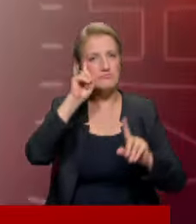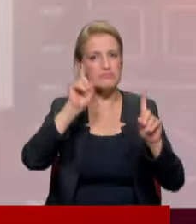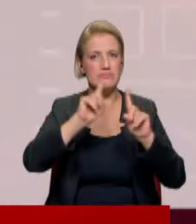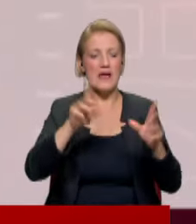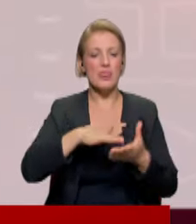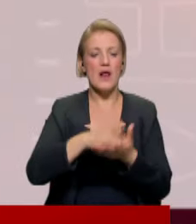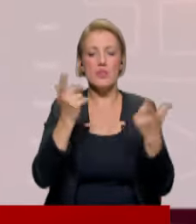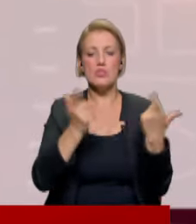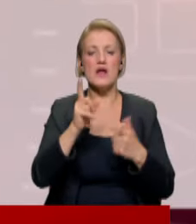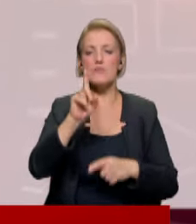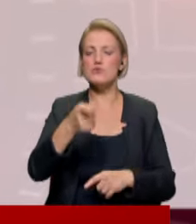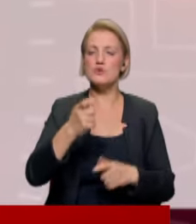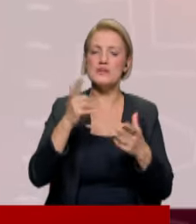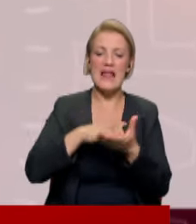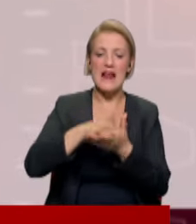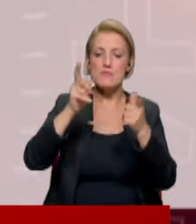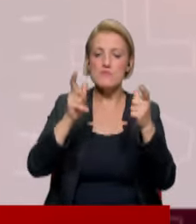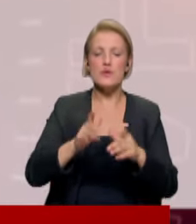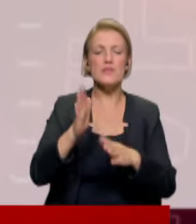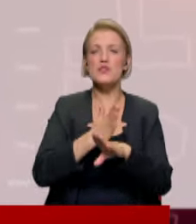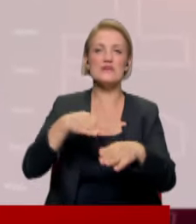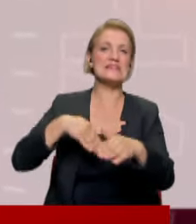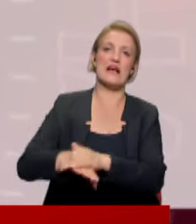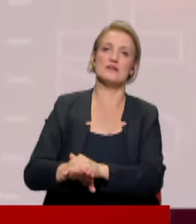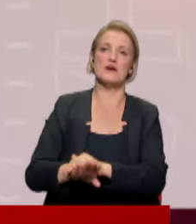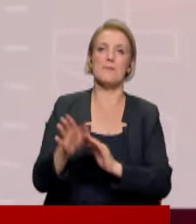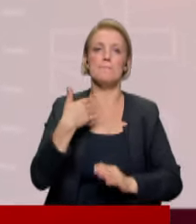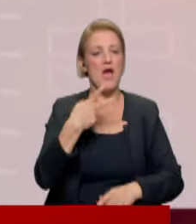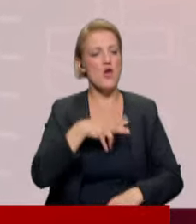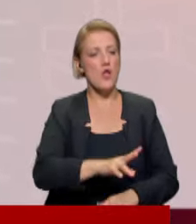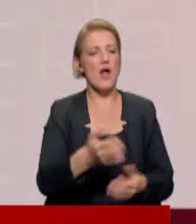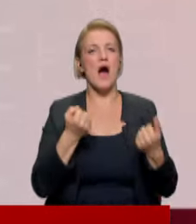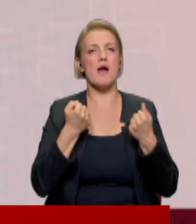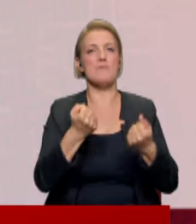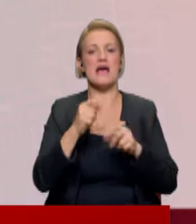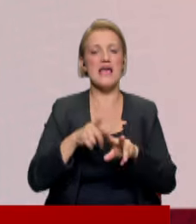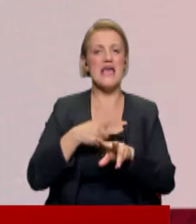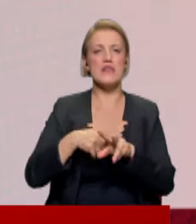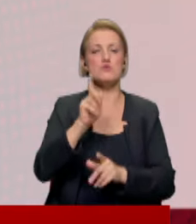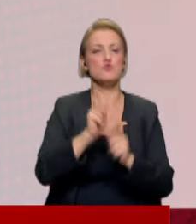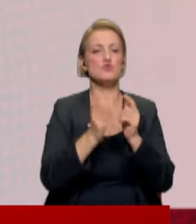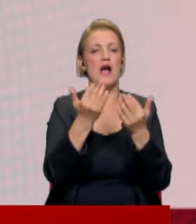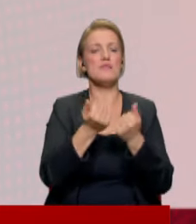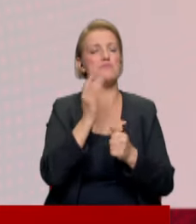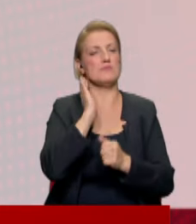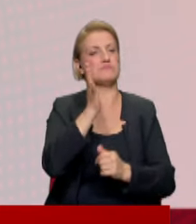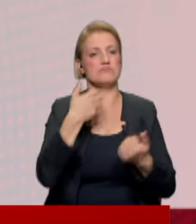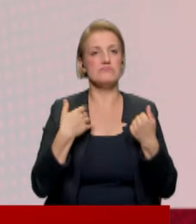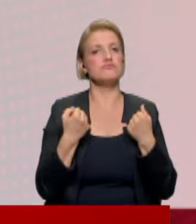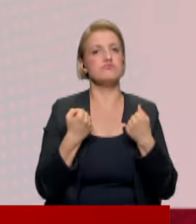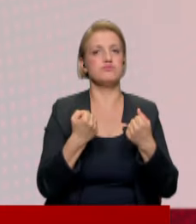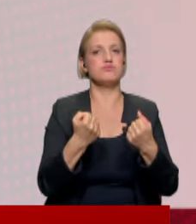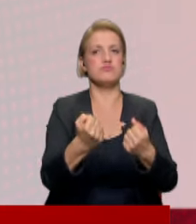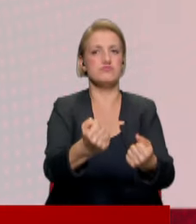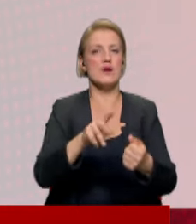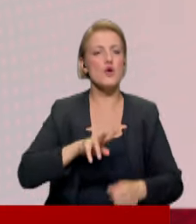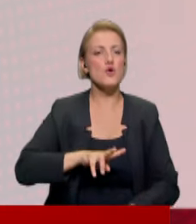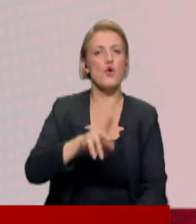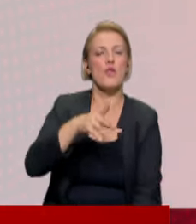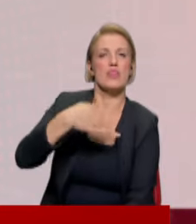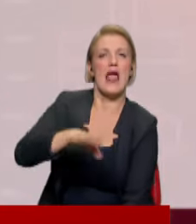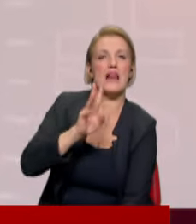terliği Nerede buldunuz ve terliği bulduğunuzu neden sakladınız Ben yolda arabayla yiğenler ime süt almak için seyir halindeyken Çarıklı yolunda